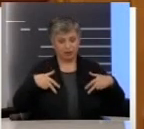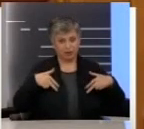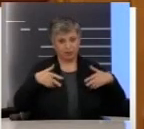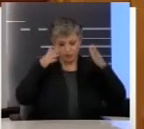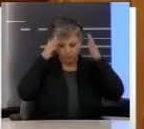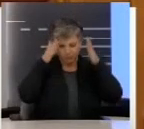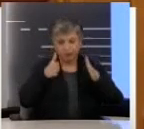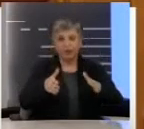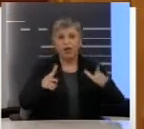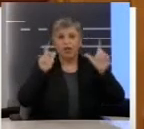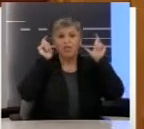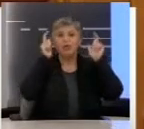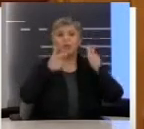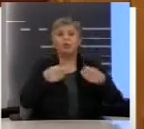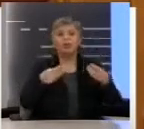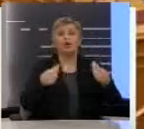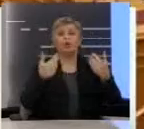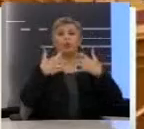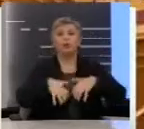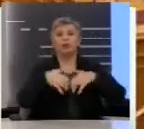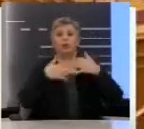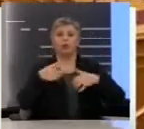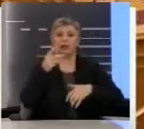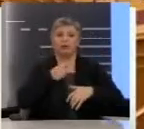στη δημοκρατική λειτουργία αυτής της κοινωνίας. Ευχαριστώ πολύ. Κυρίες και κύριοι συνάδελφοι,